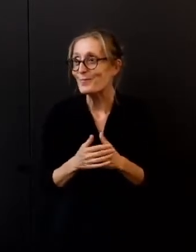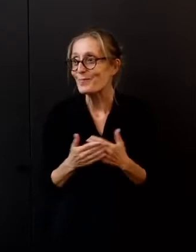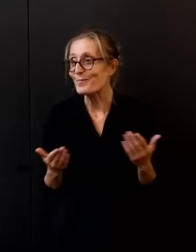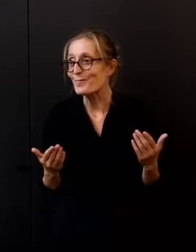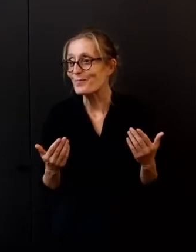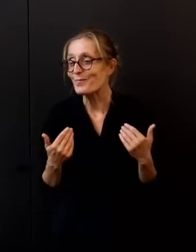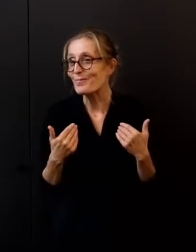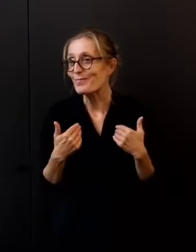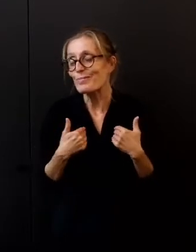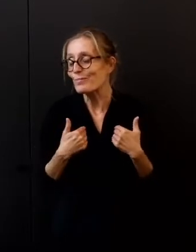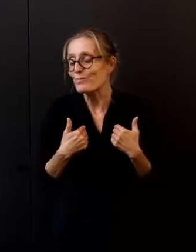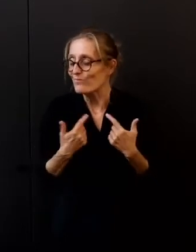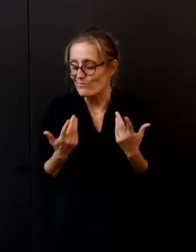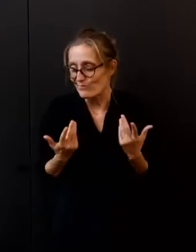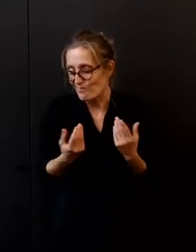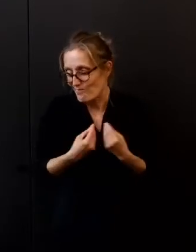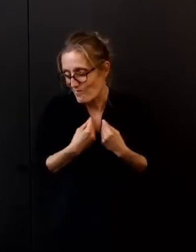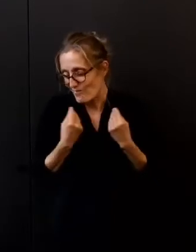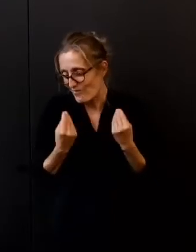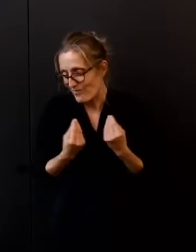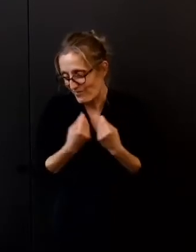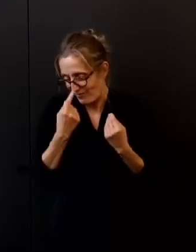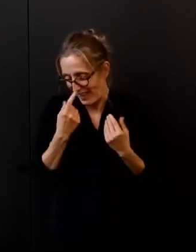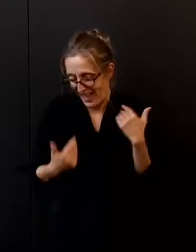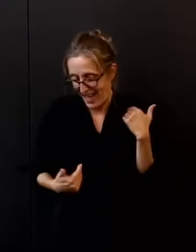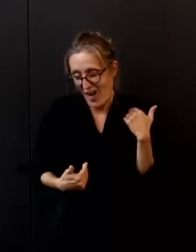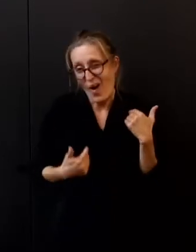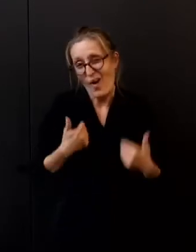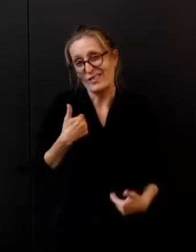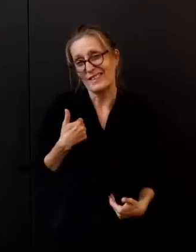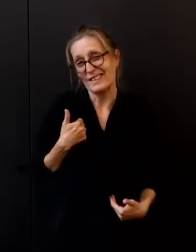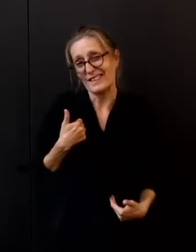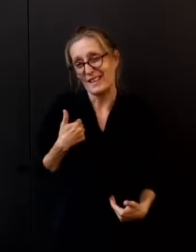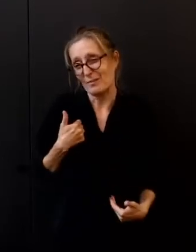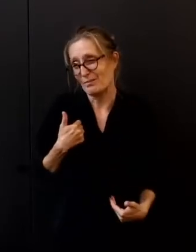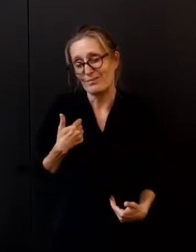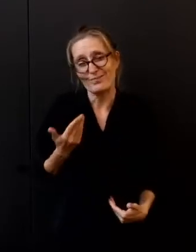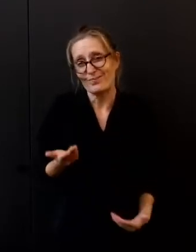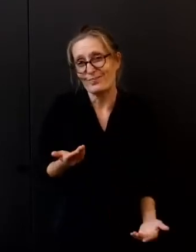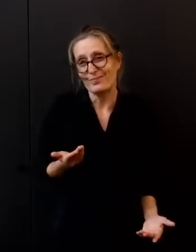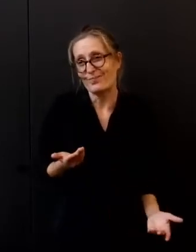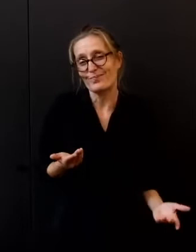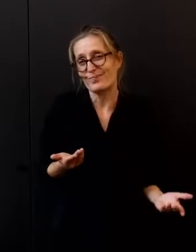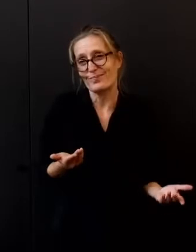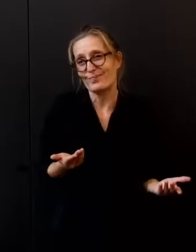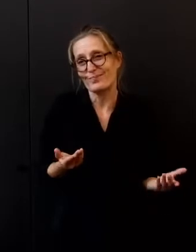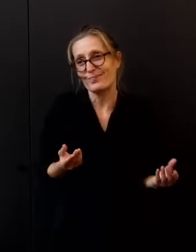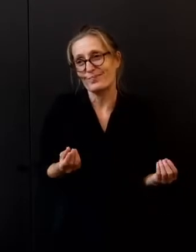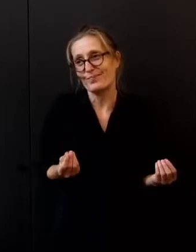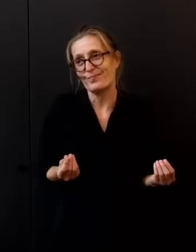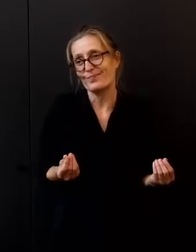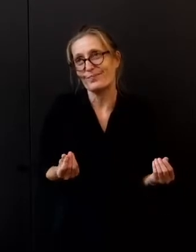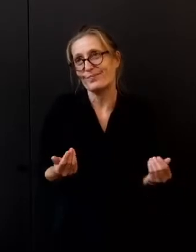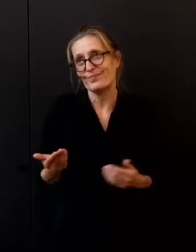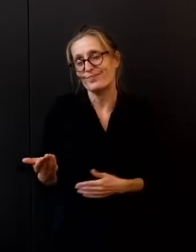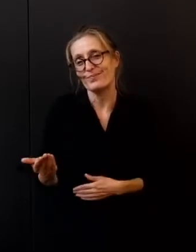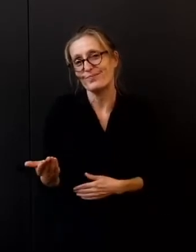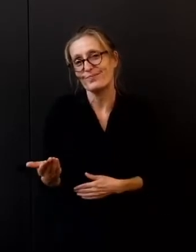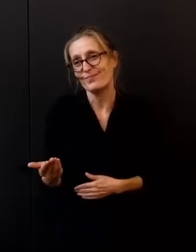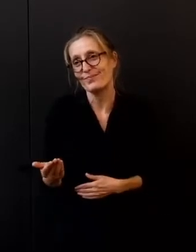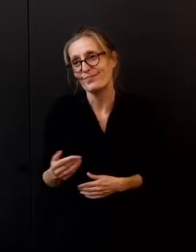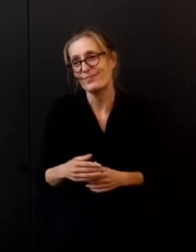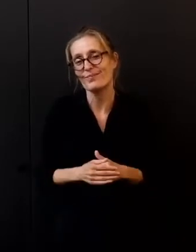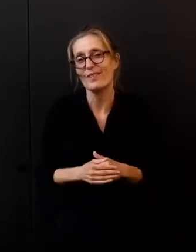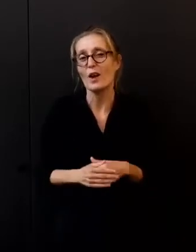Alors, moi, malheureusement, vu mon handicap, je peux pas couvrir tout